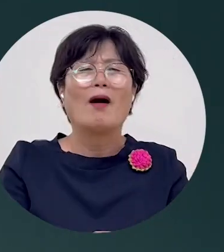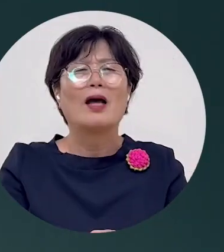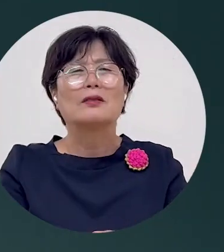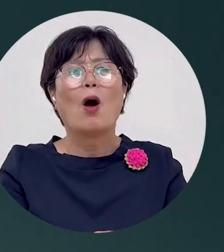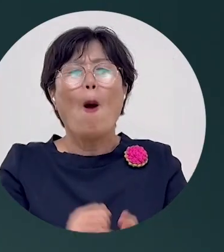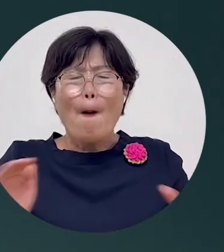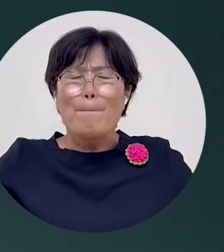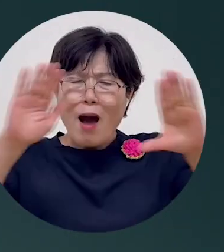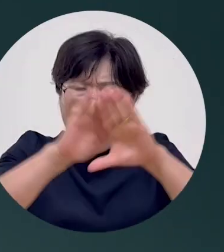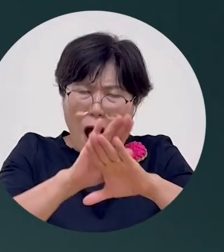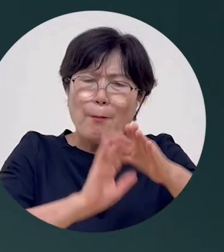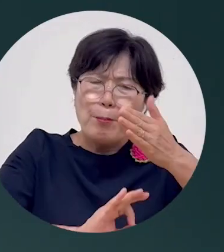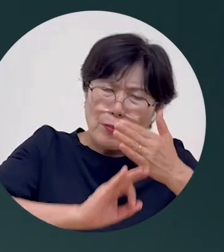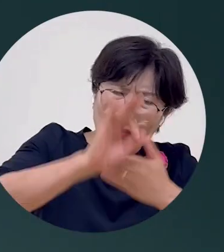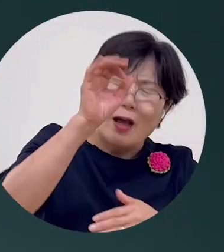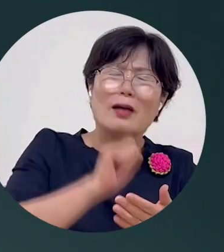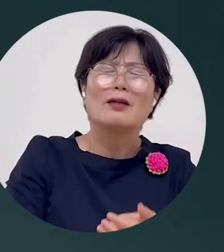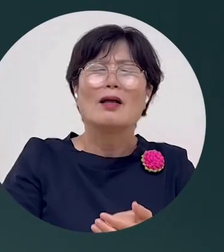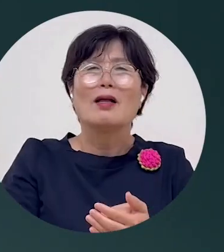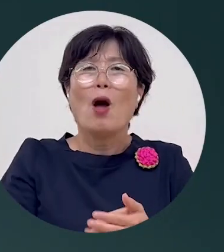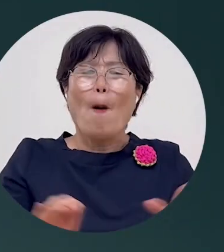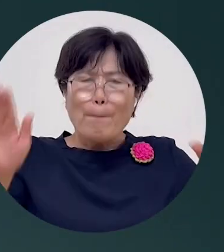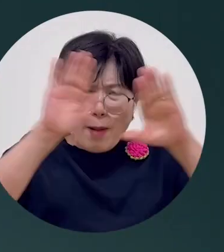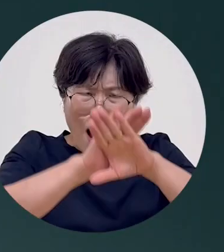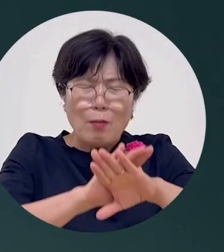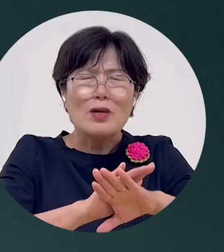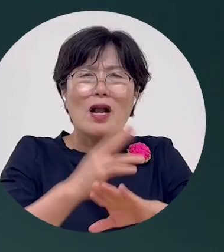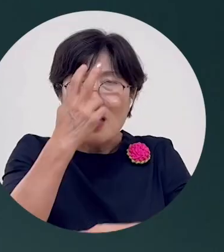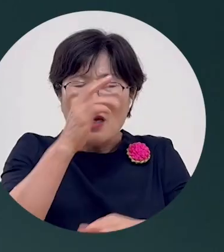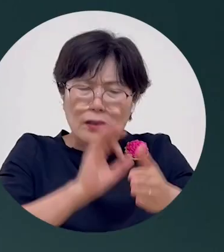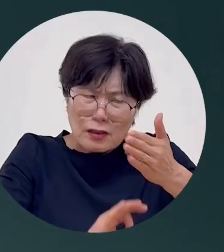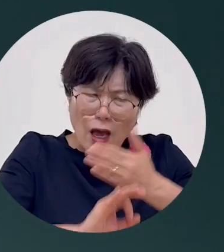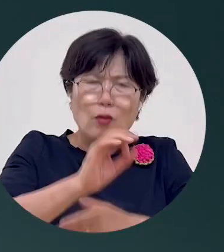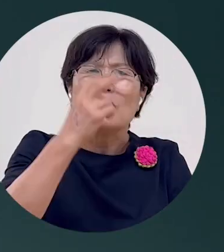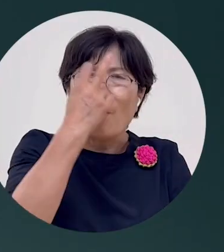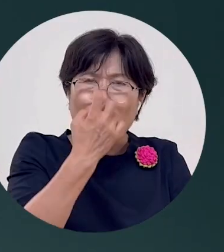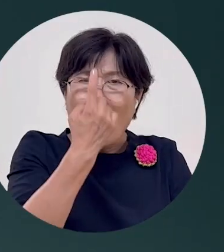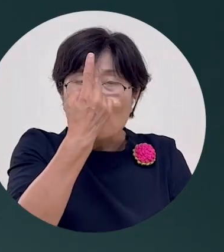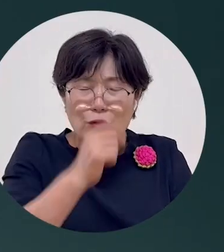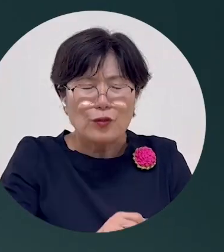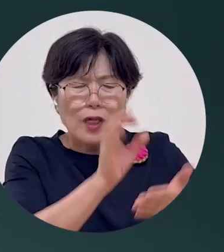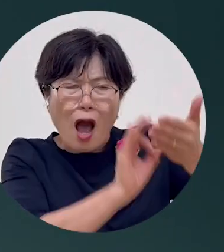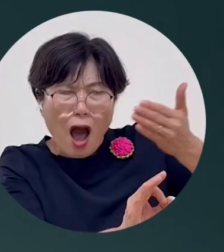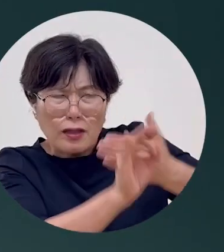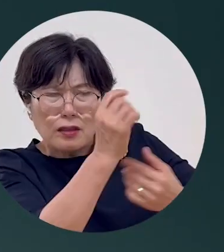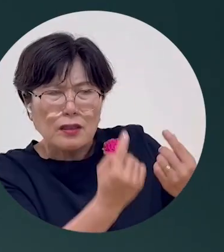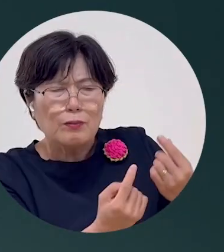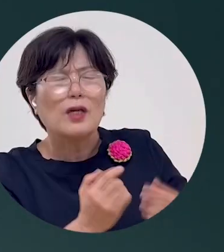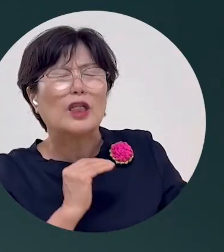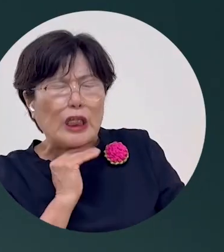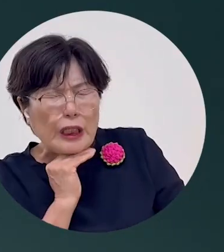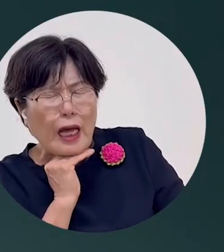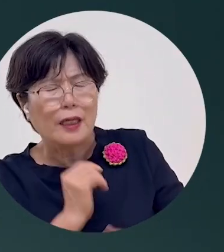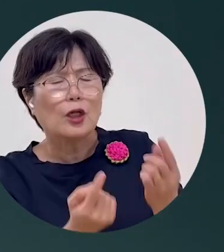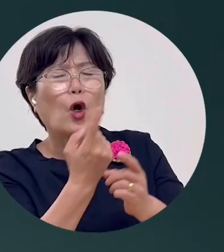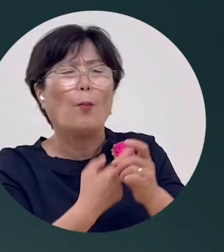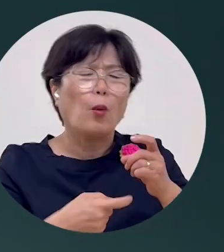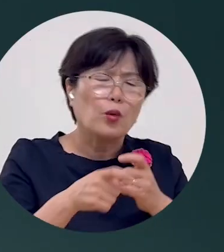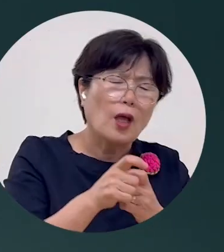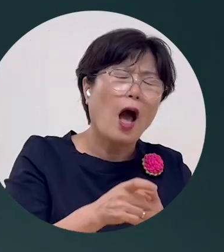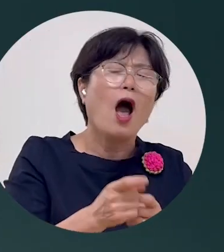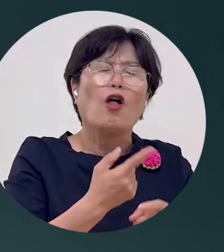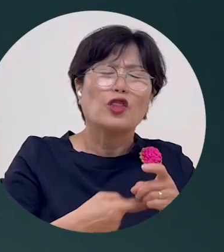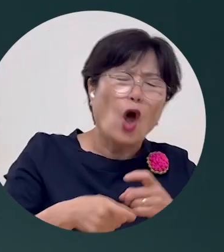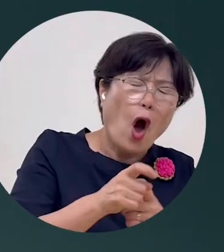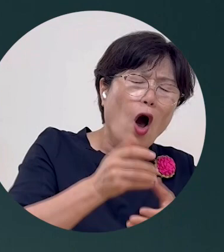파수꾼이 아침을 기다리는 것보다도 더 많이 더 강하게 주를 기다린다는